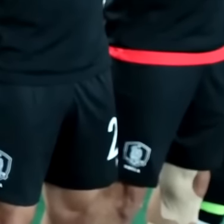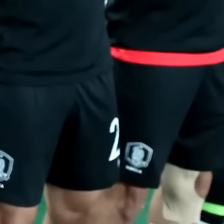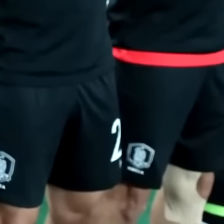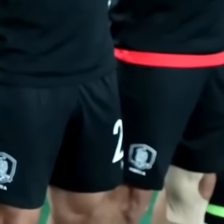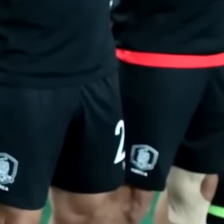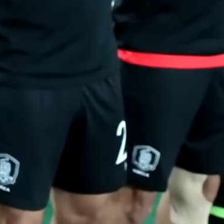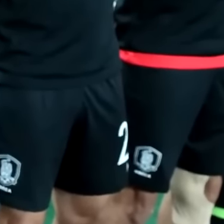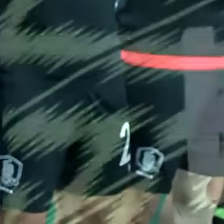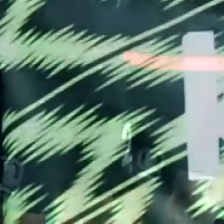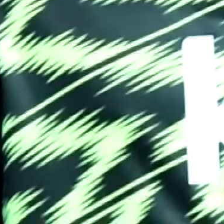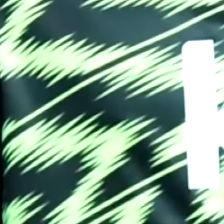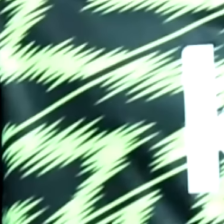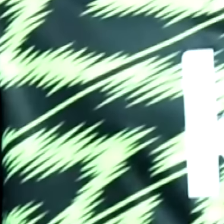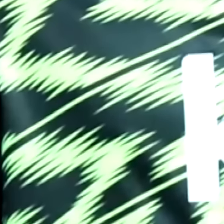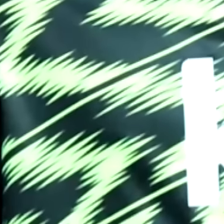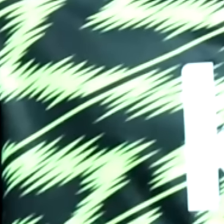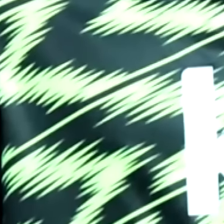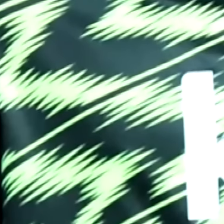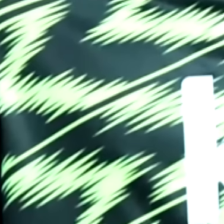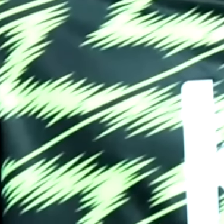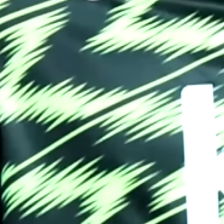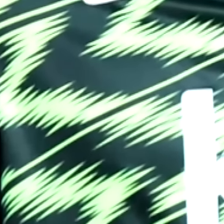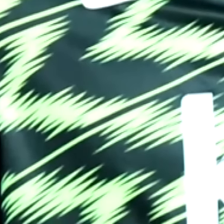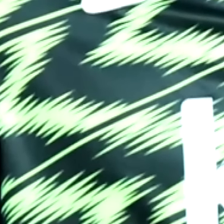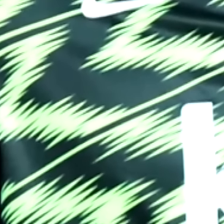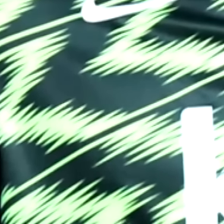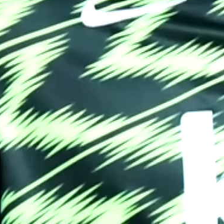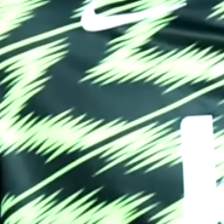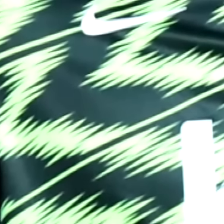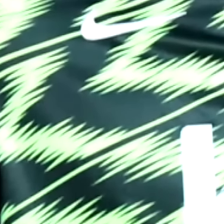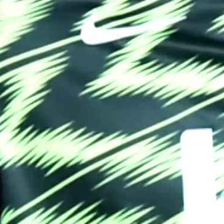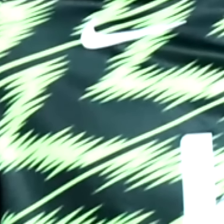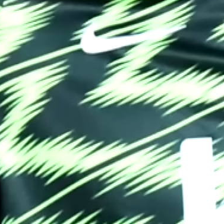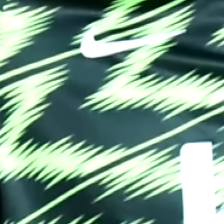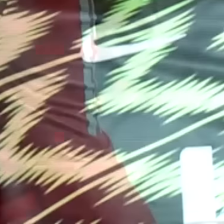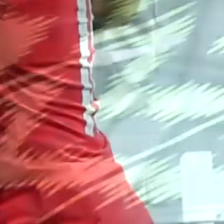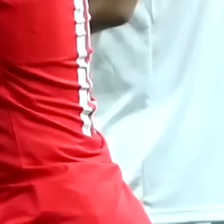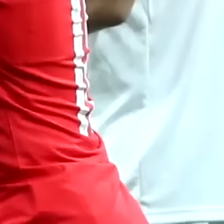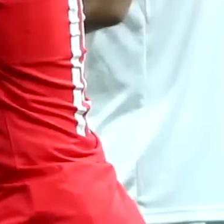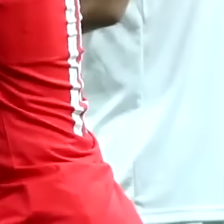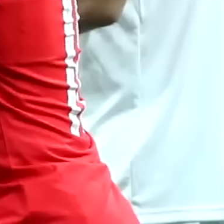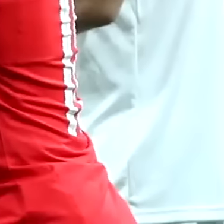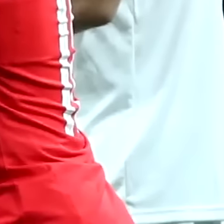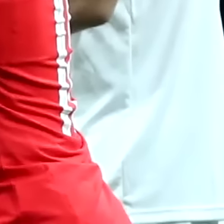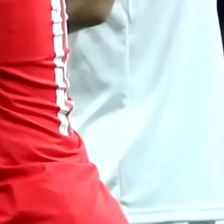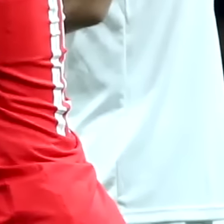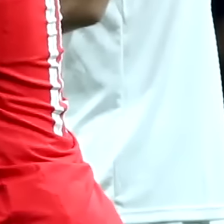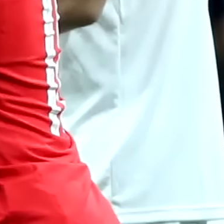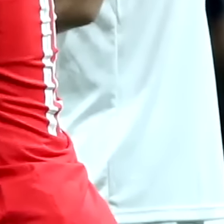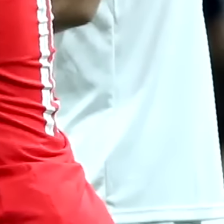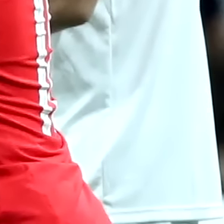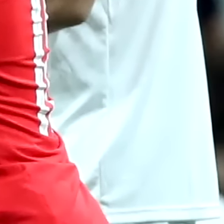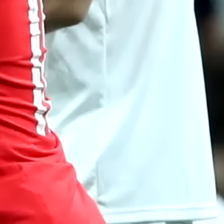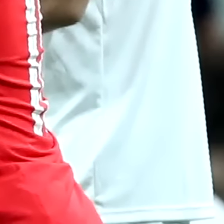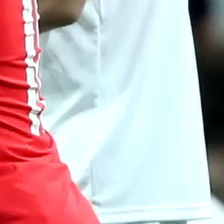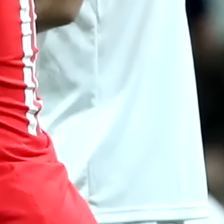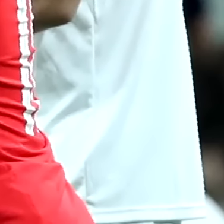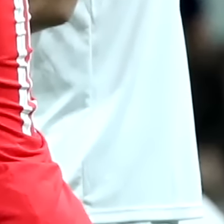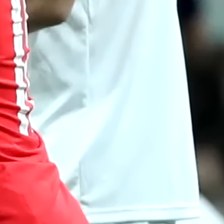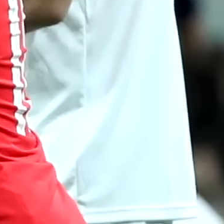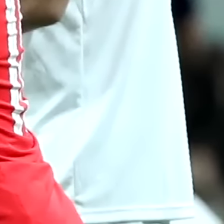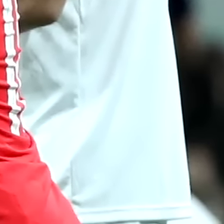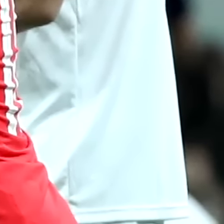2019년 열린 이란과의 평가전. 이승우는 벤치에서 경기를 시작했습니다. 후반 31분 교체로 모처럼 찾아온